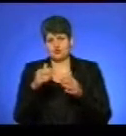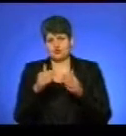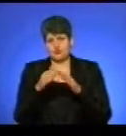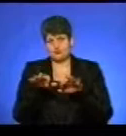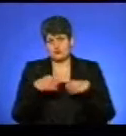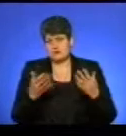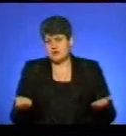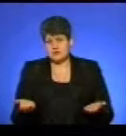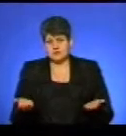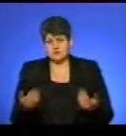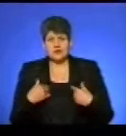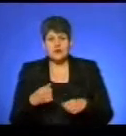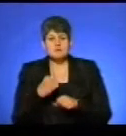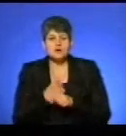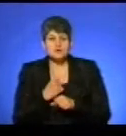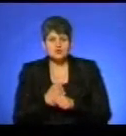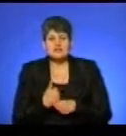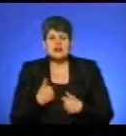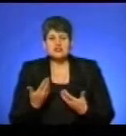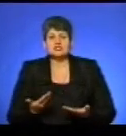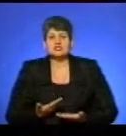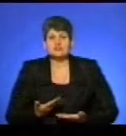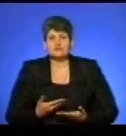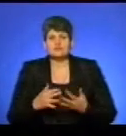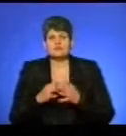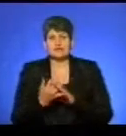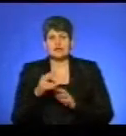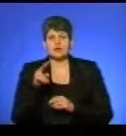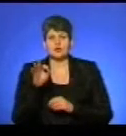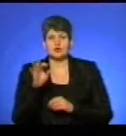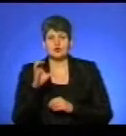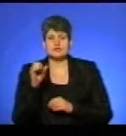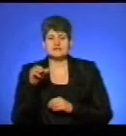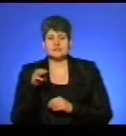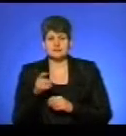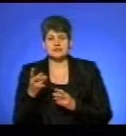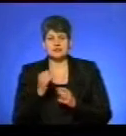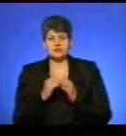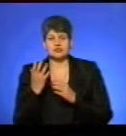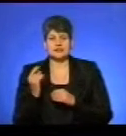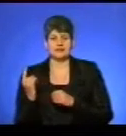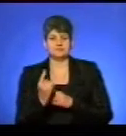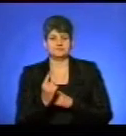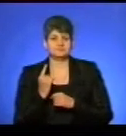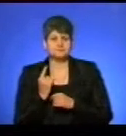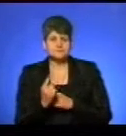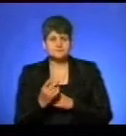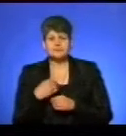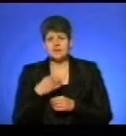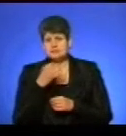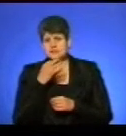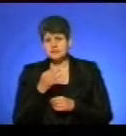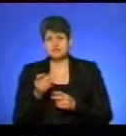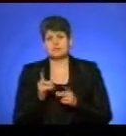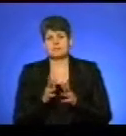працюю в... Я живу, вірніше, в селі Лосятин. Мені треба кожен день добиратися. Нам сказали, прийшли, сказали, щоб